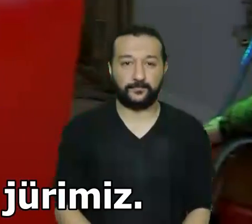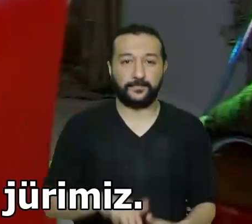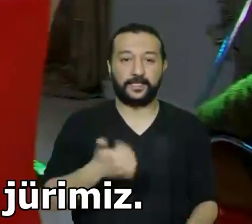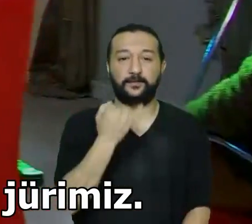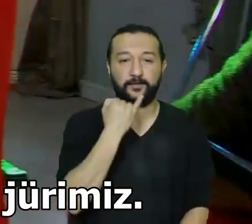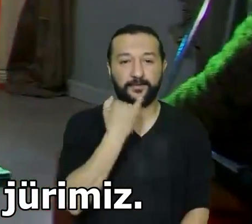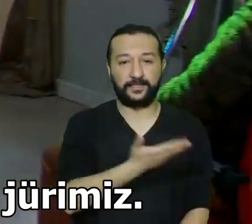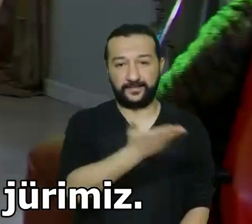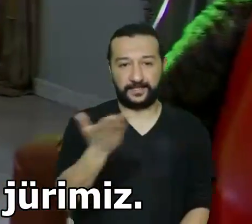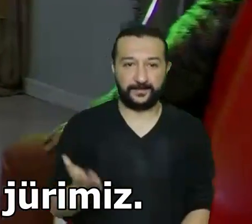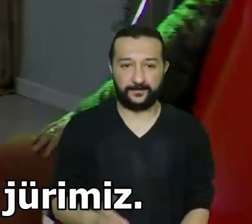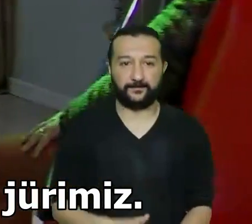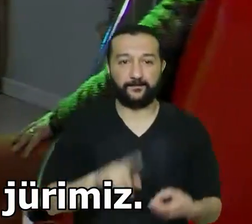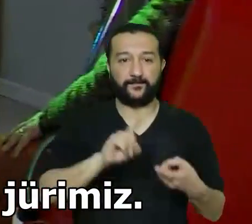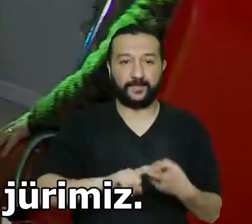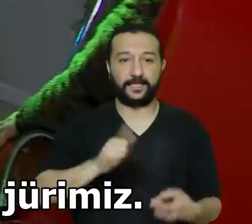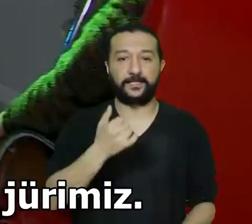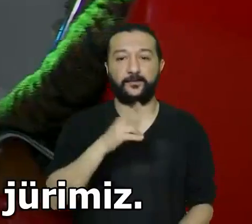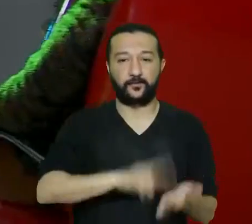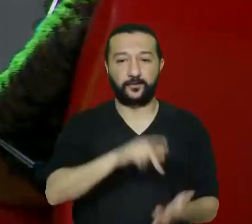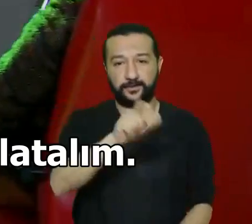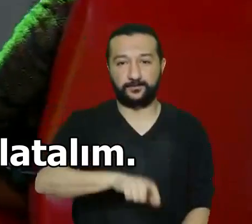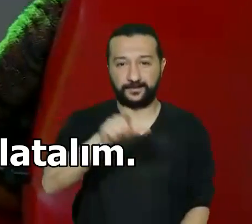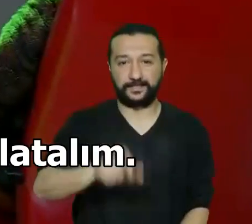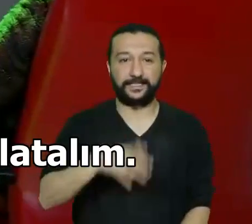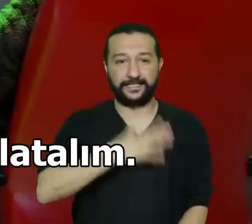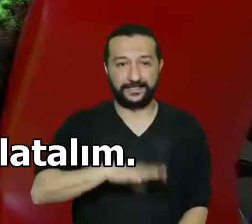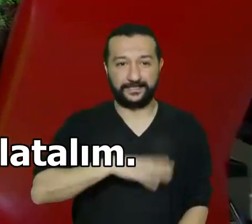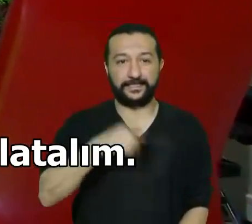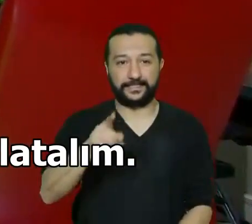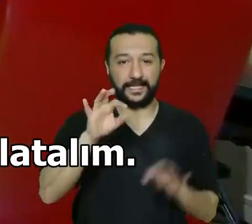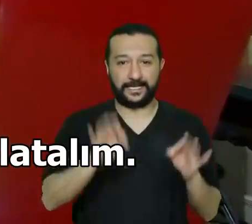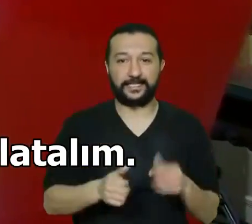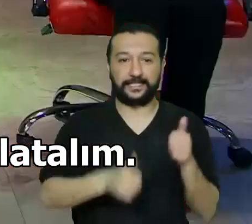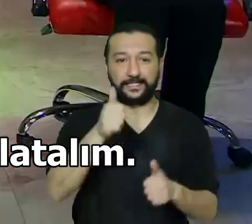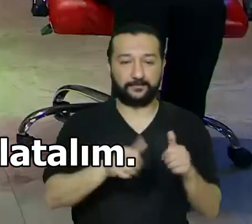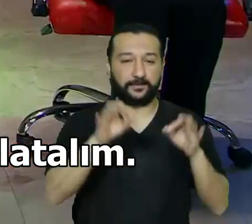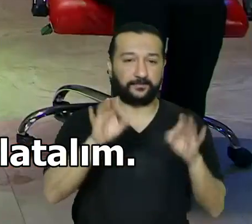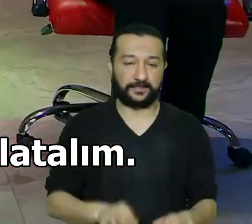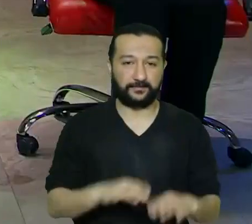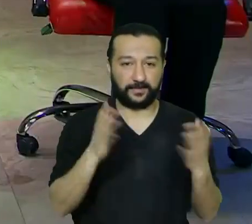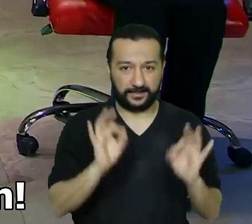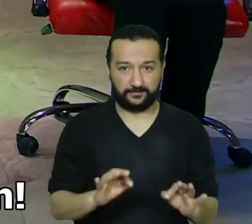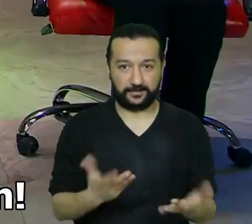Değerli misafirlerimiz ve değerli jürimiz. Dilerseniz artık yarışmamızı başlatalım, öyle değil mi?